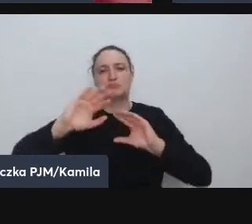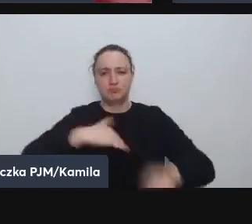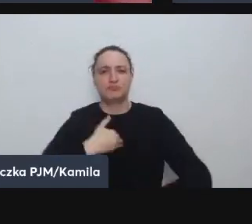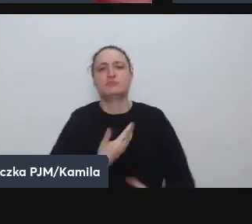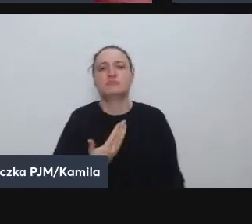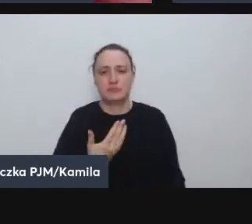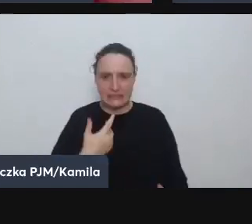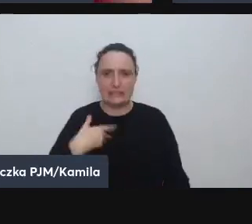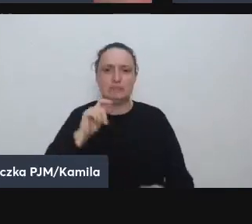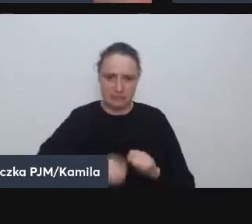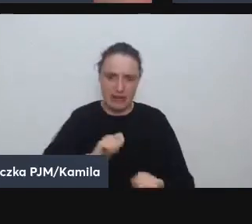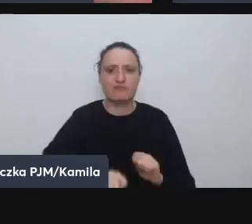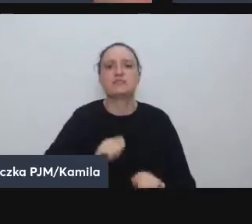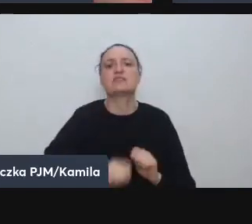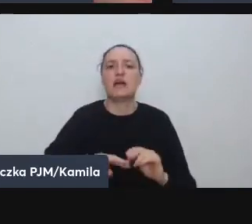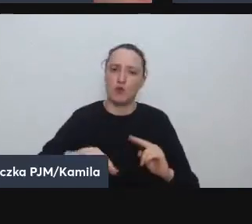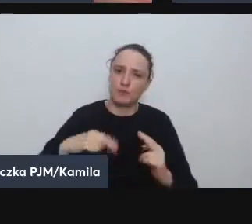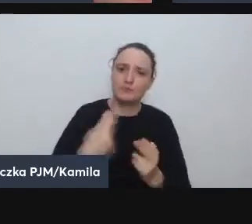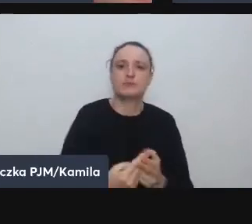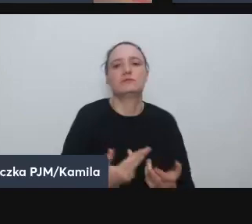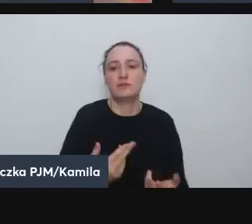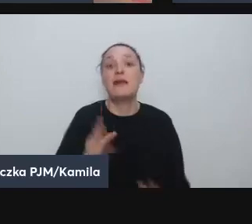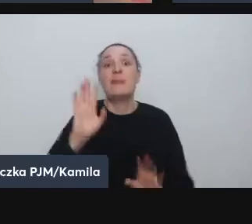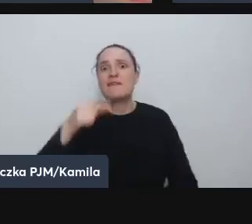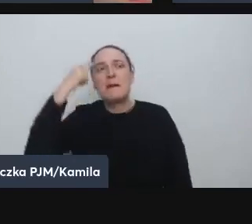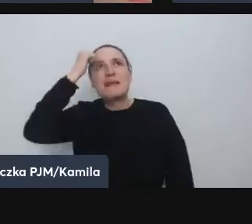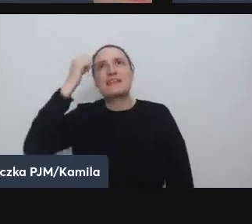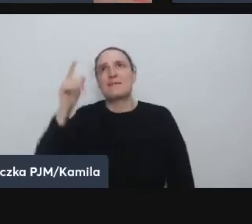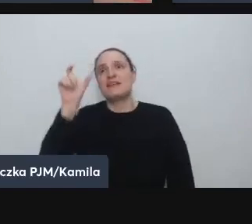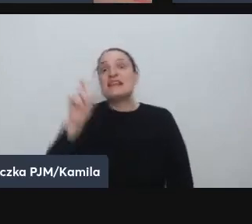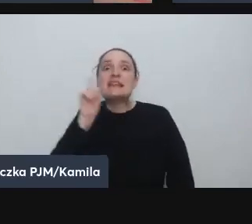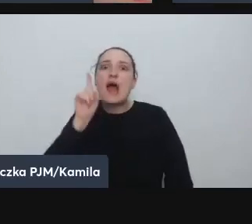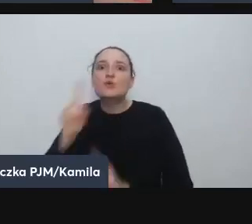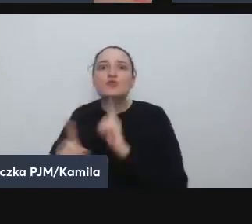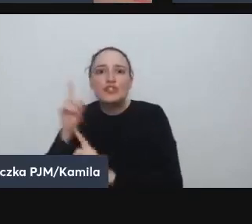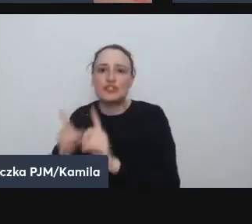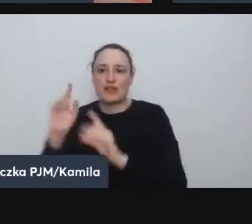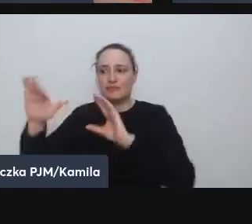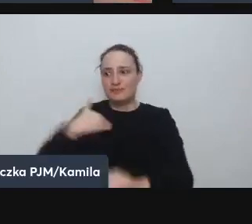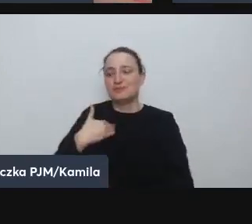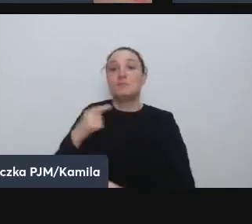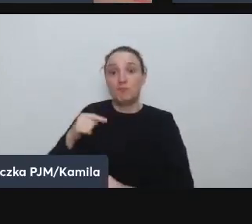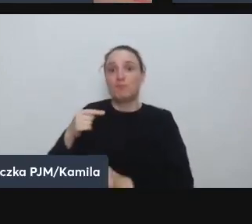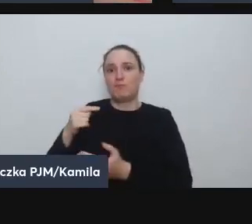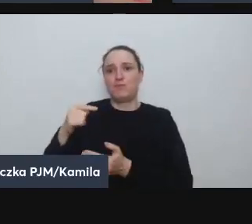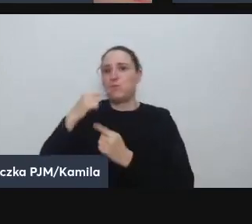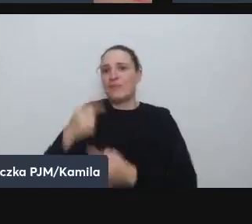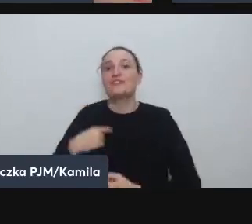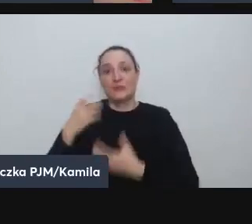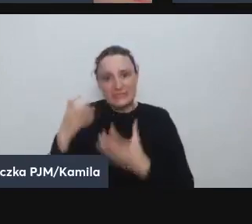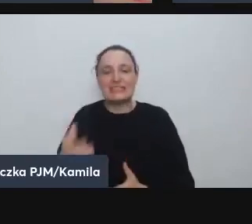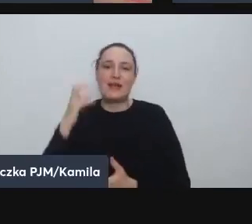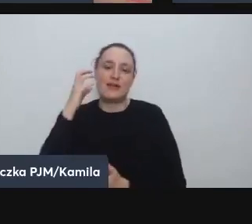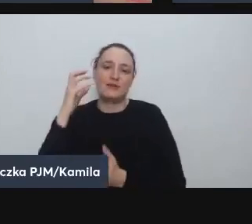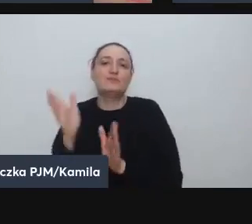i odpisuję i pamiętam do dzisiaj właśnie opowieść od nauczyciela, dostałam wiadomość właśnie, że chce zrobić, wiecie, pudełeczko, skrzyneczkę